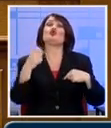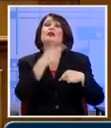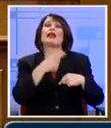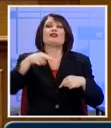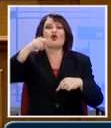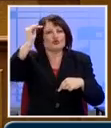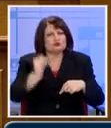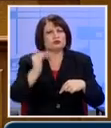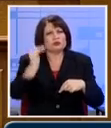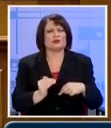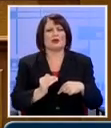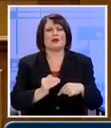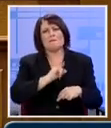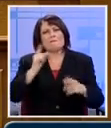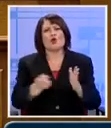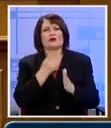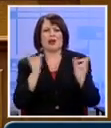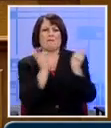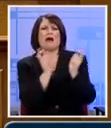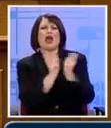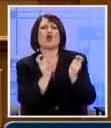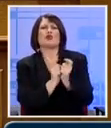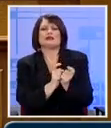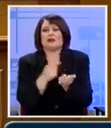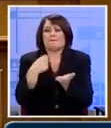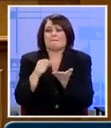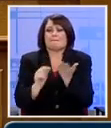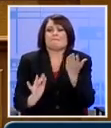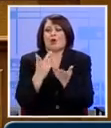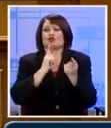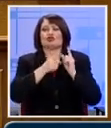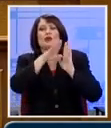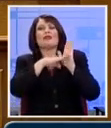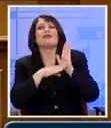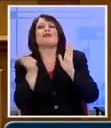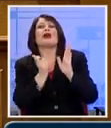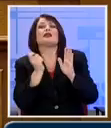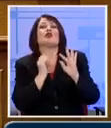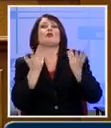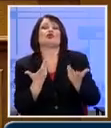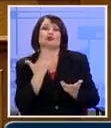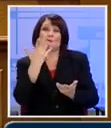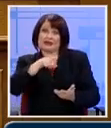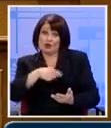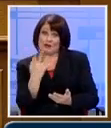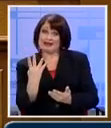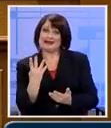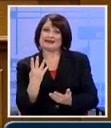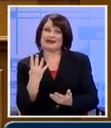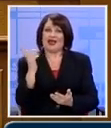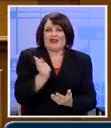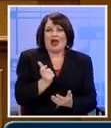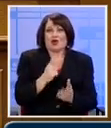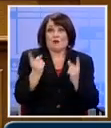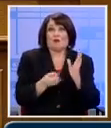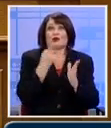που έγινε ποτέ. Και εσείς ακόμα τσακώνεστε για το πώς θα βελτιώσετε τους όρους του δανεισμού. Με 5,4 μας δάνεισαν όταν μπήκαμε